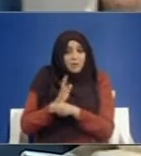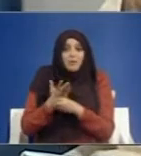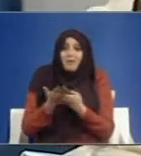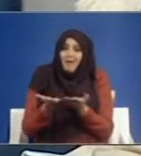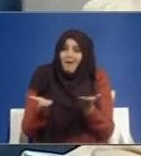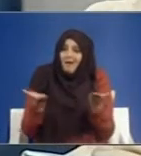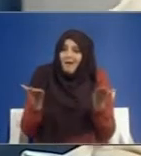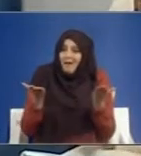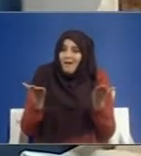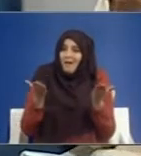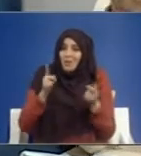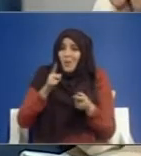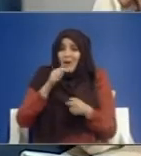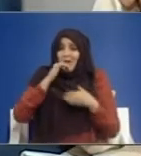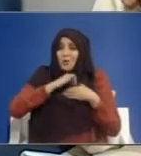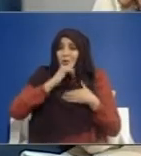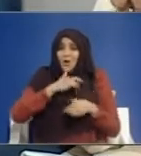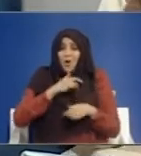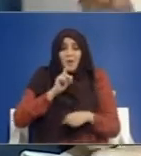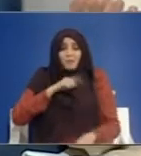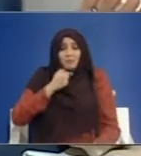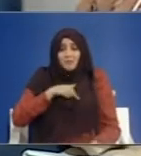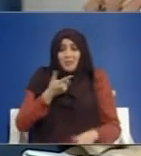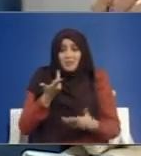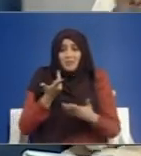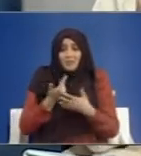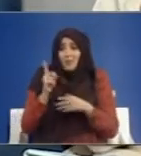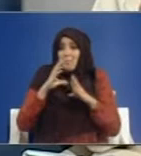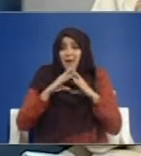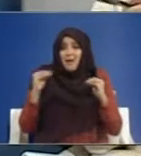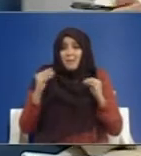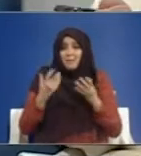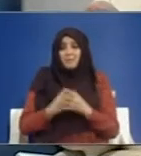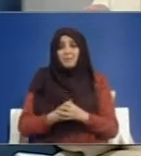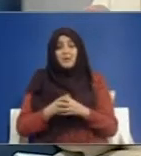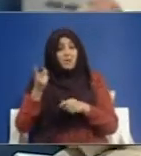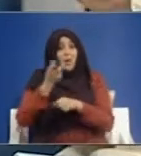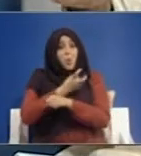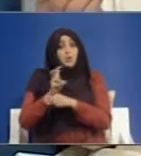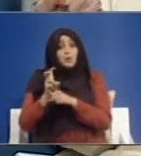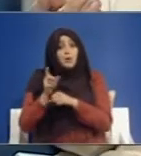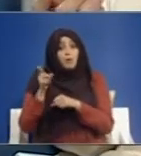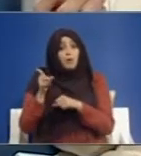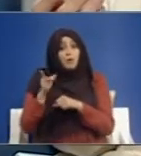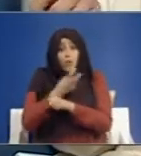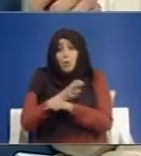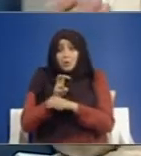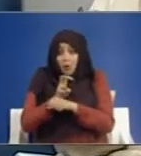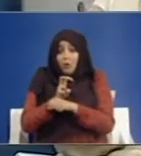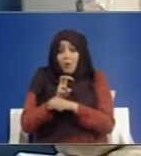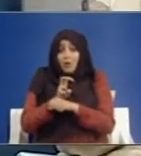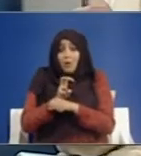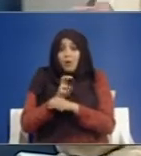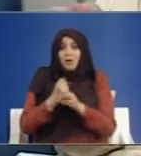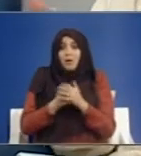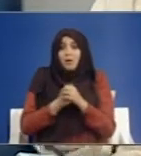بين ضميرك مش مرتاح، هاي تسأل، هذا هو. إيه فيها لو لا. فيها خطورة سيد الشيخ، وفيها خطورة. نعم فيها خطورة. هذا